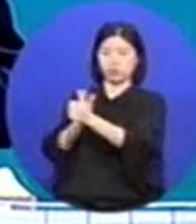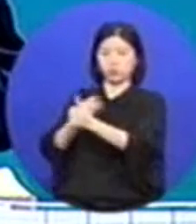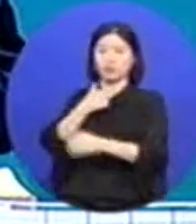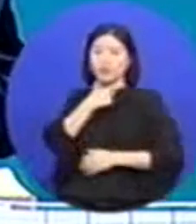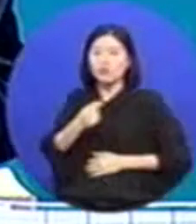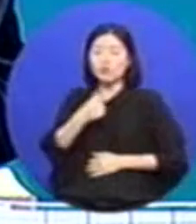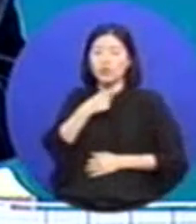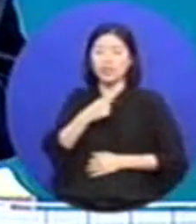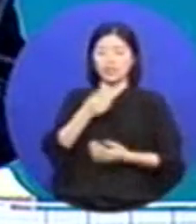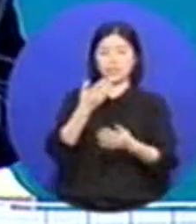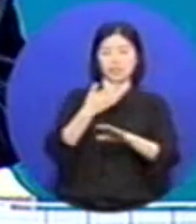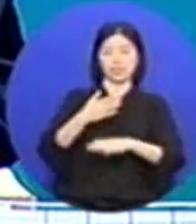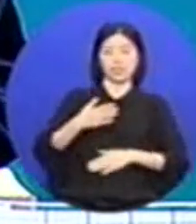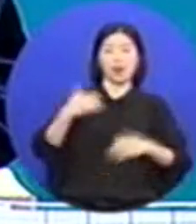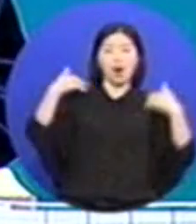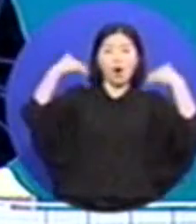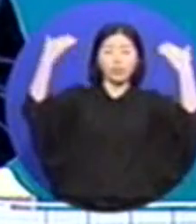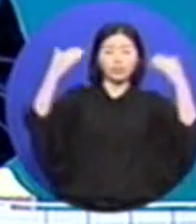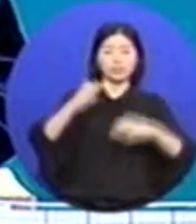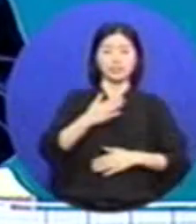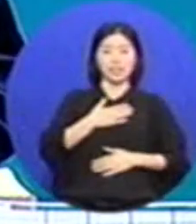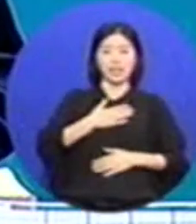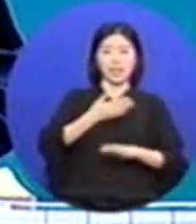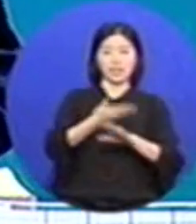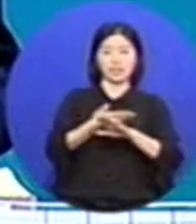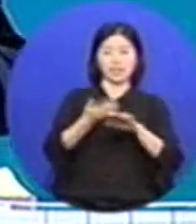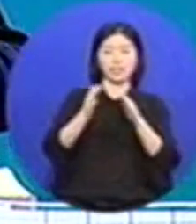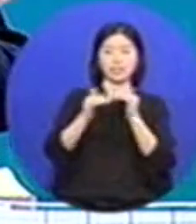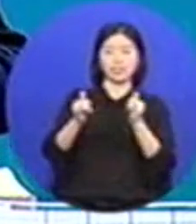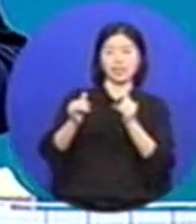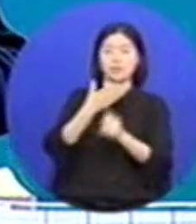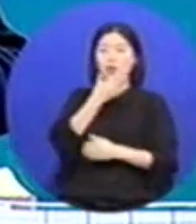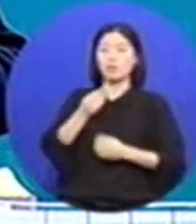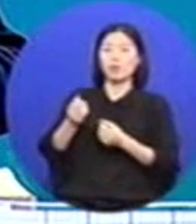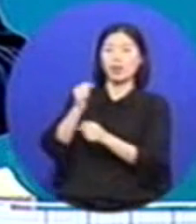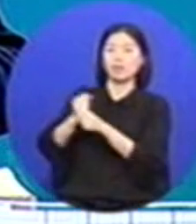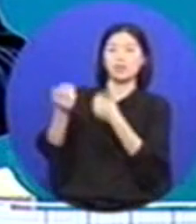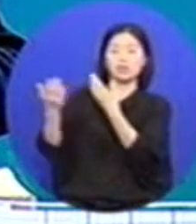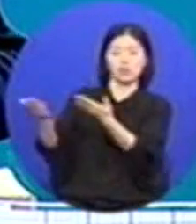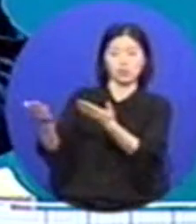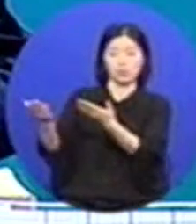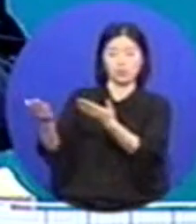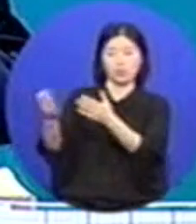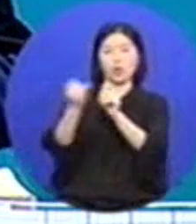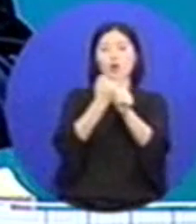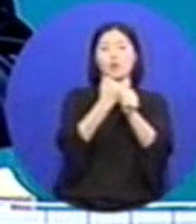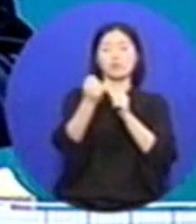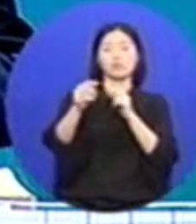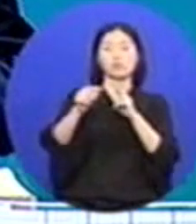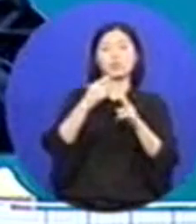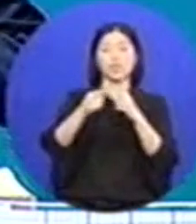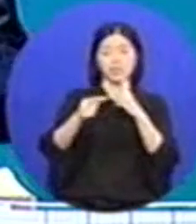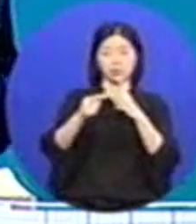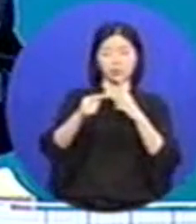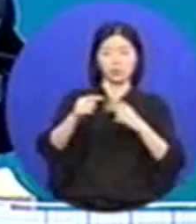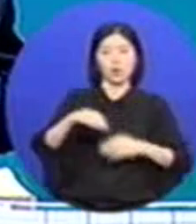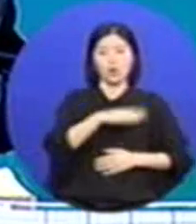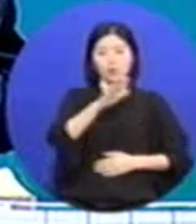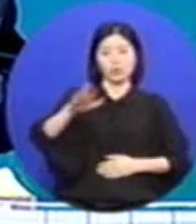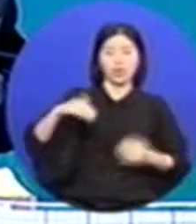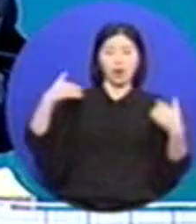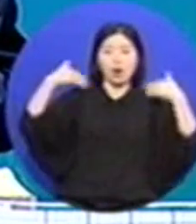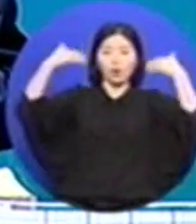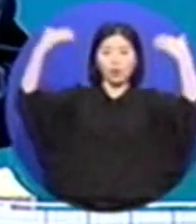내가 다른 사람을 행복하게 해주고 부부 사이에도 말입니다 우리가 얼음이 다 되어